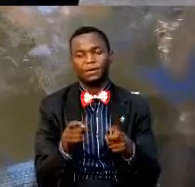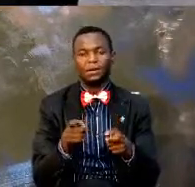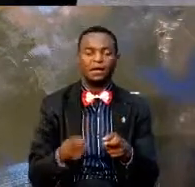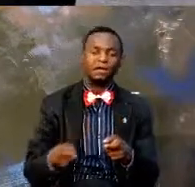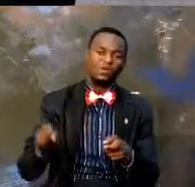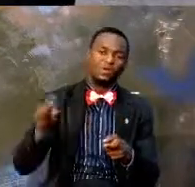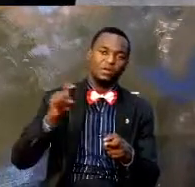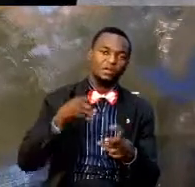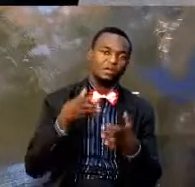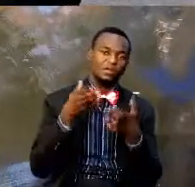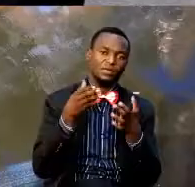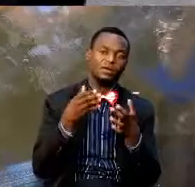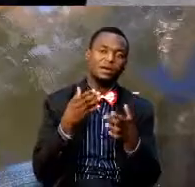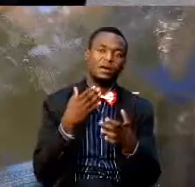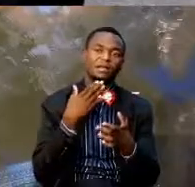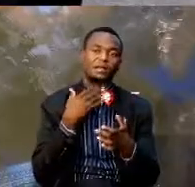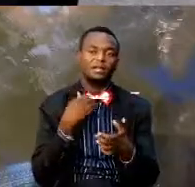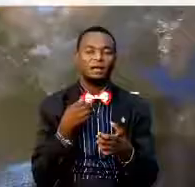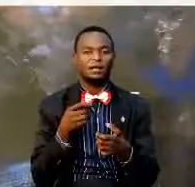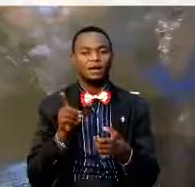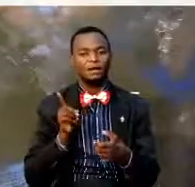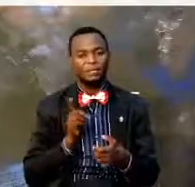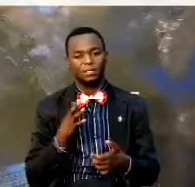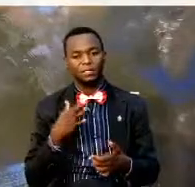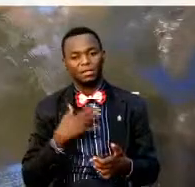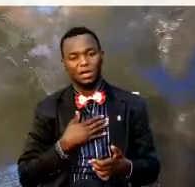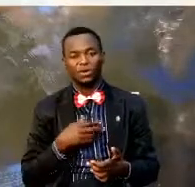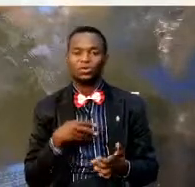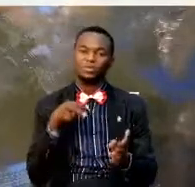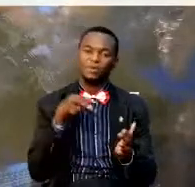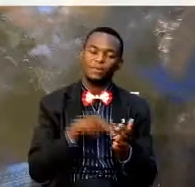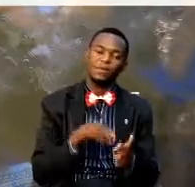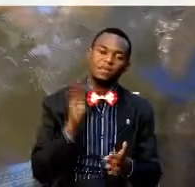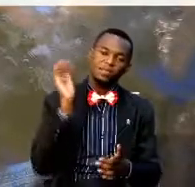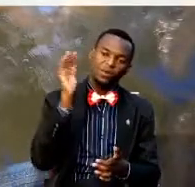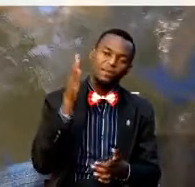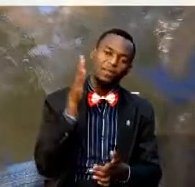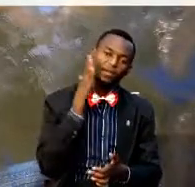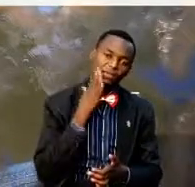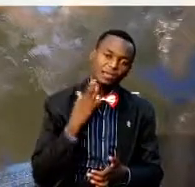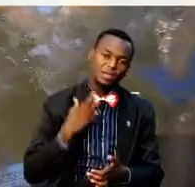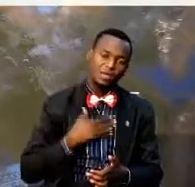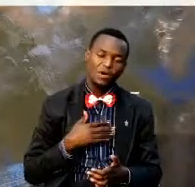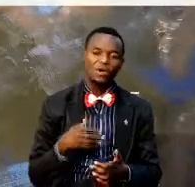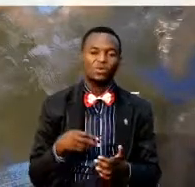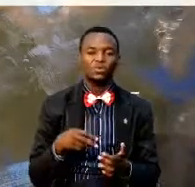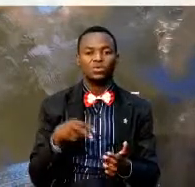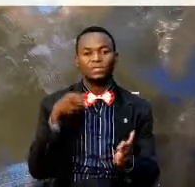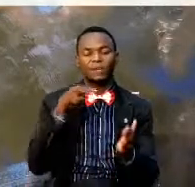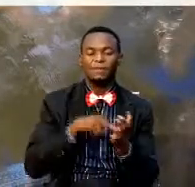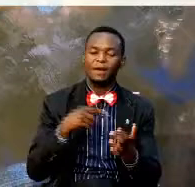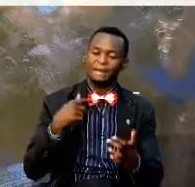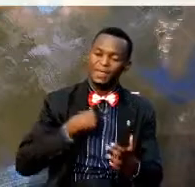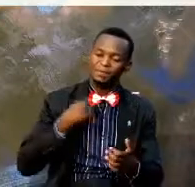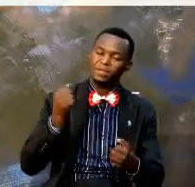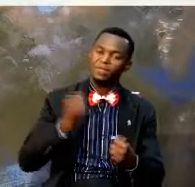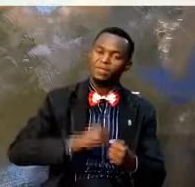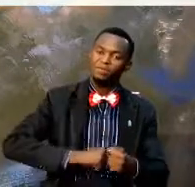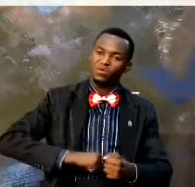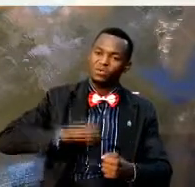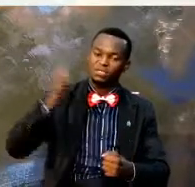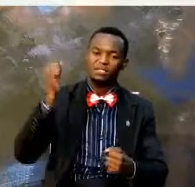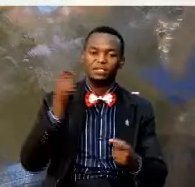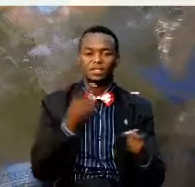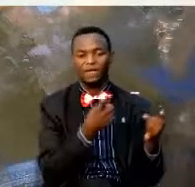jioni. Atakwambia binti yangu inuka. Atakwambia kijana wangu inuka. Nimekushindia vita.